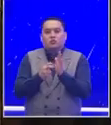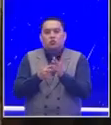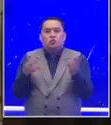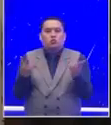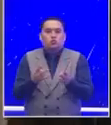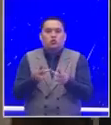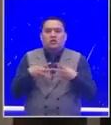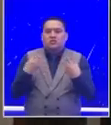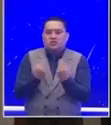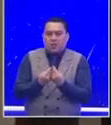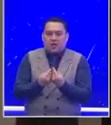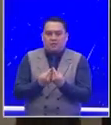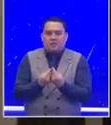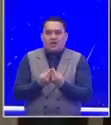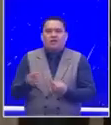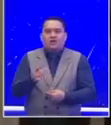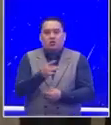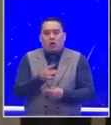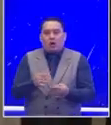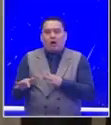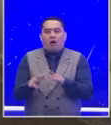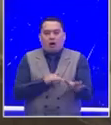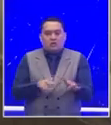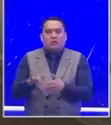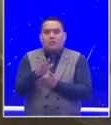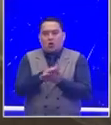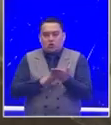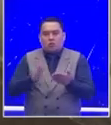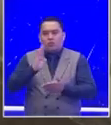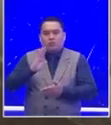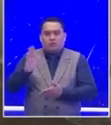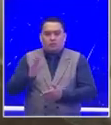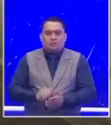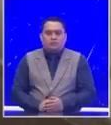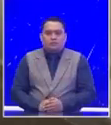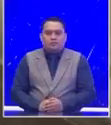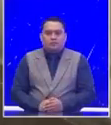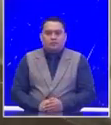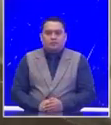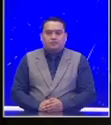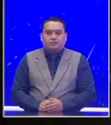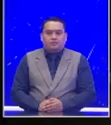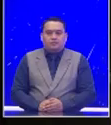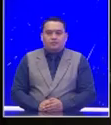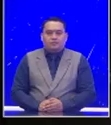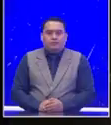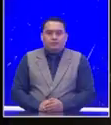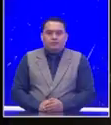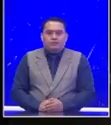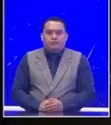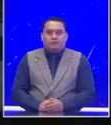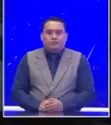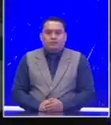более 800 нуждающихся семей региона. И эта акция найдет свое продолжение в будущем, заверяют они.